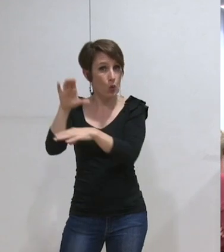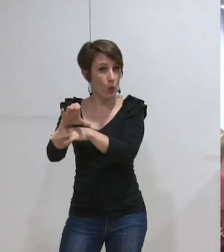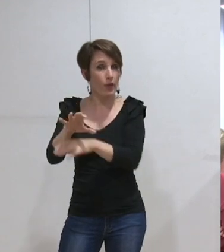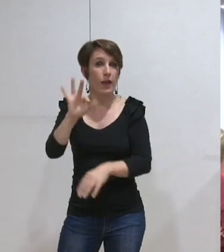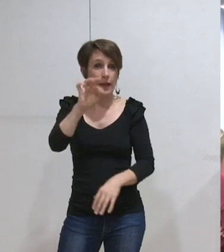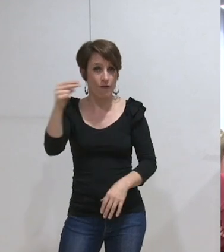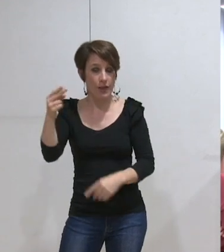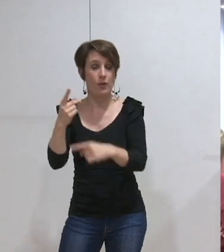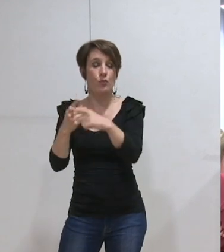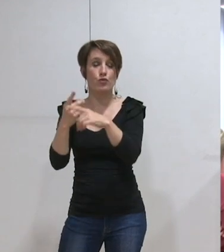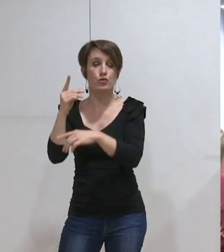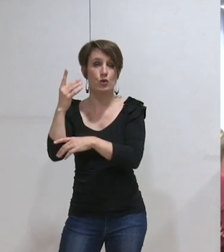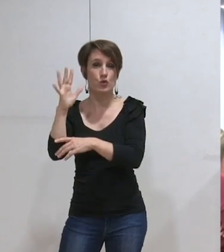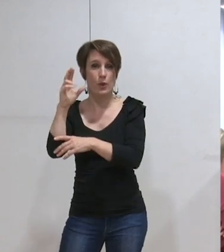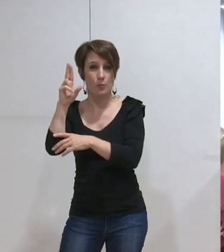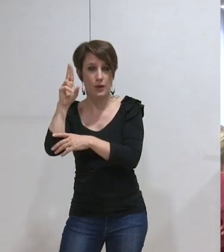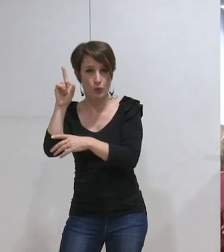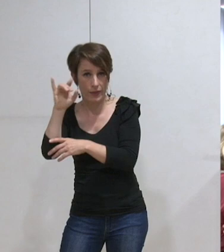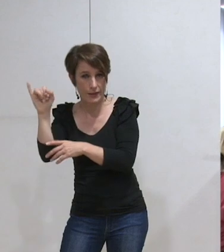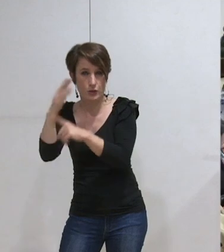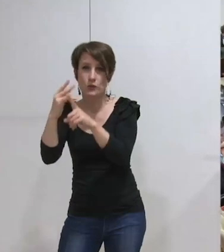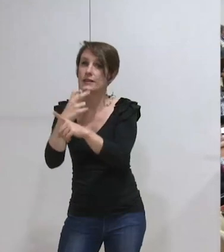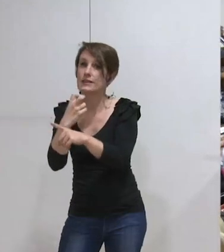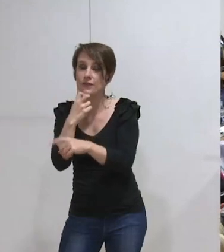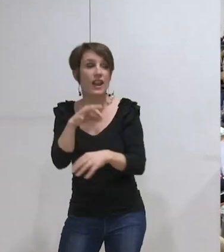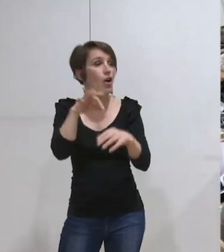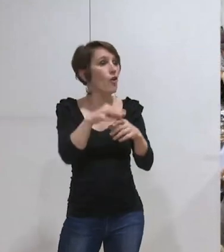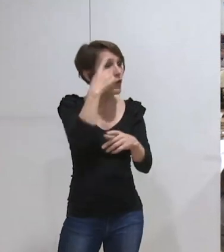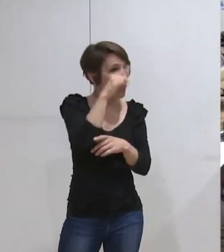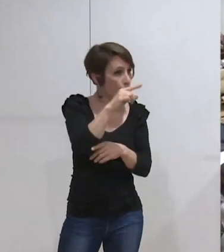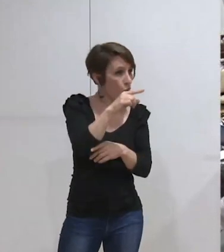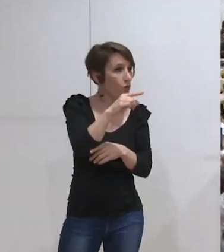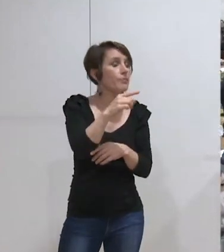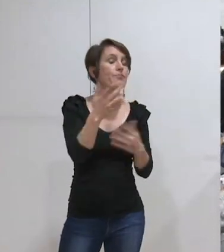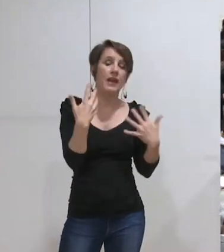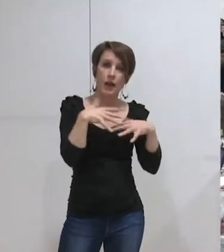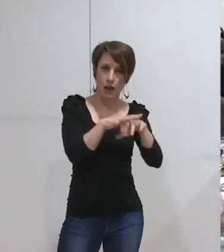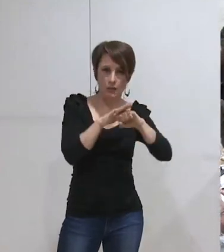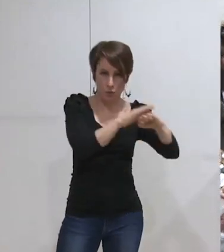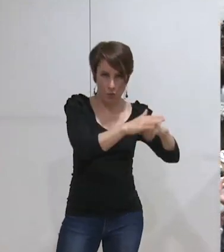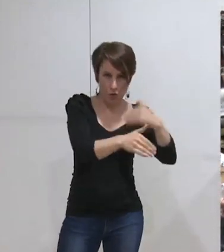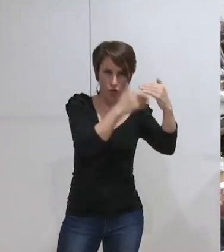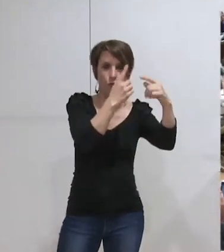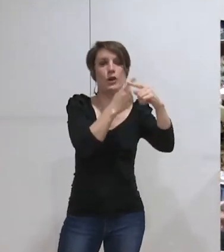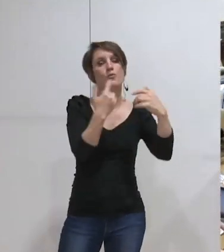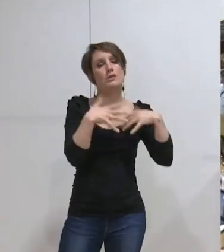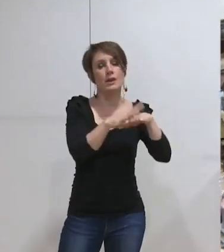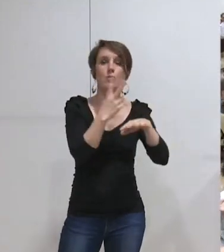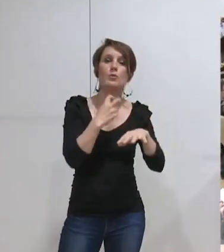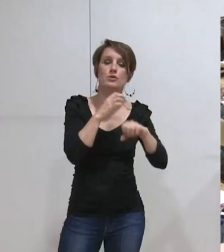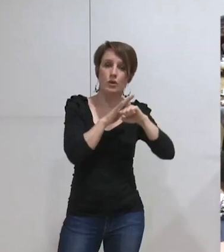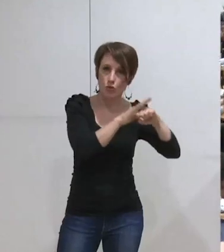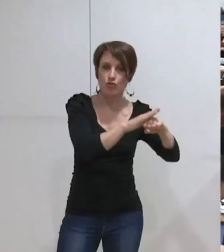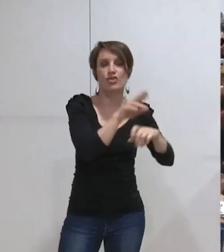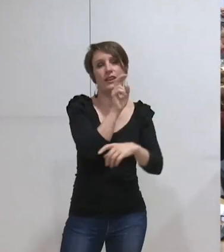Front national groupe umudi société civile qui vote pour rassemblement de gauche et de progrès rassemblement citoyen de la